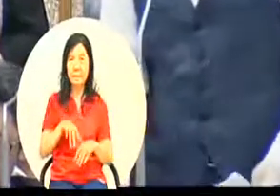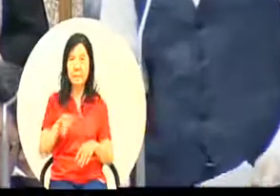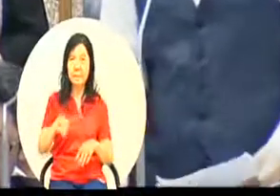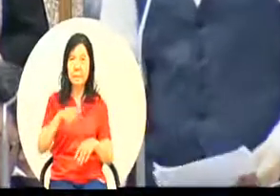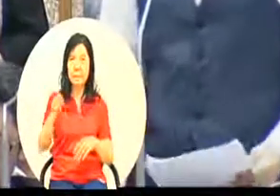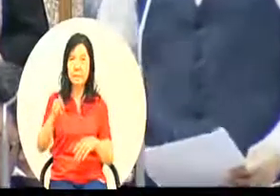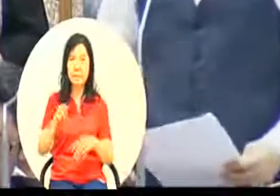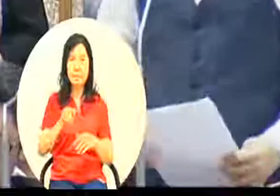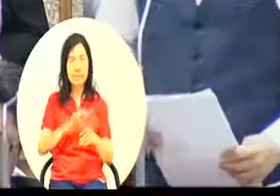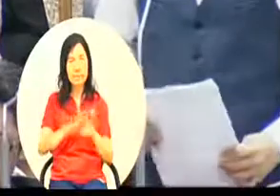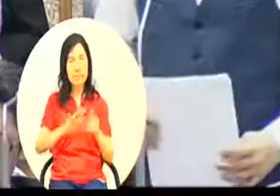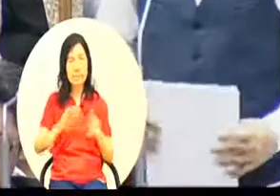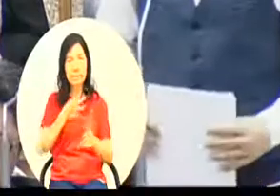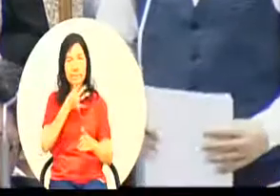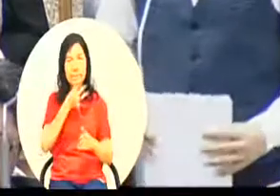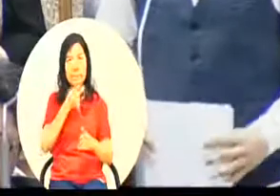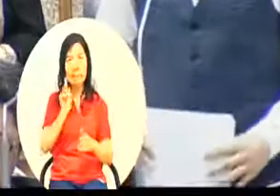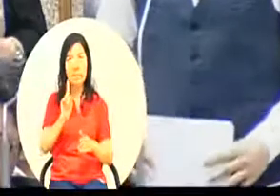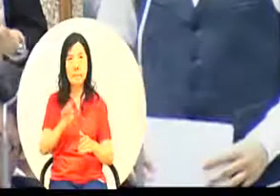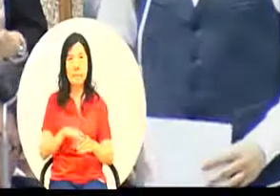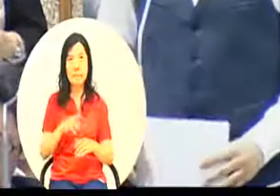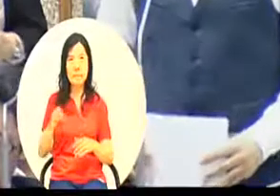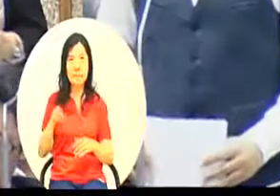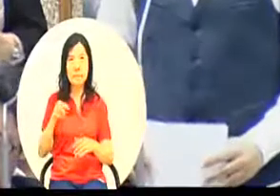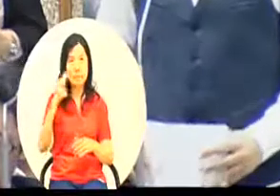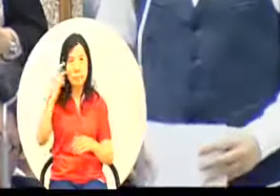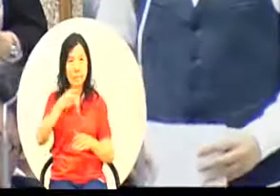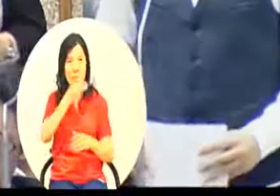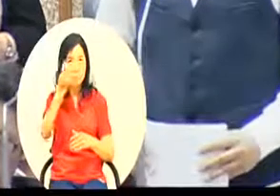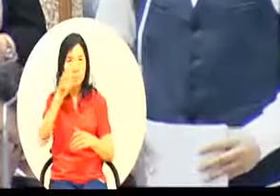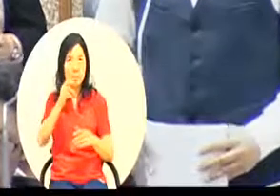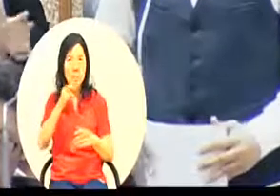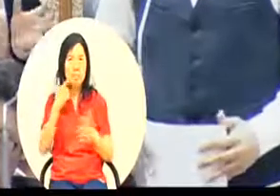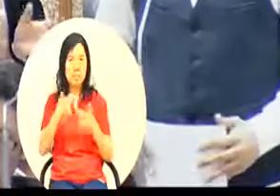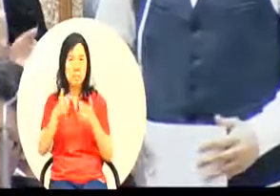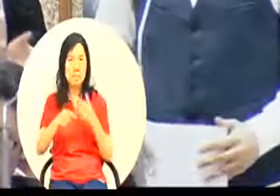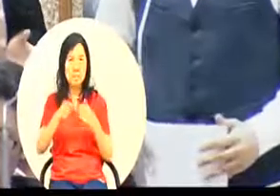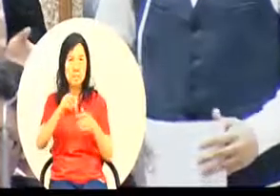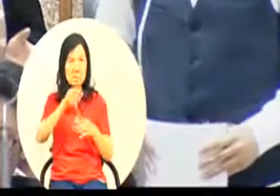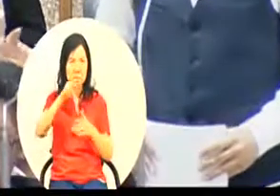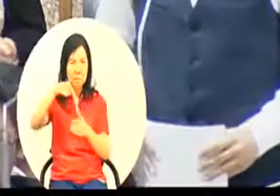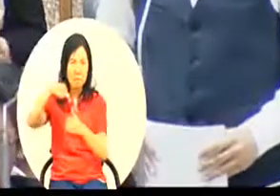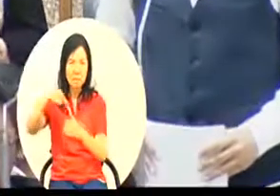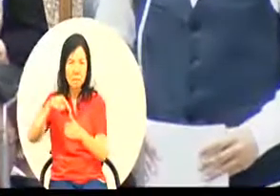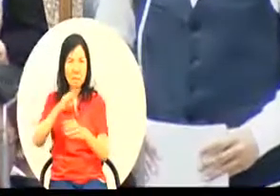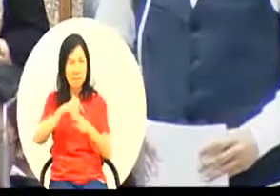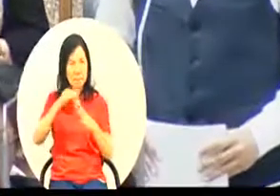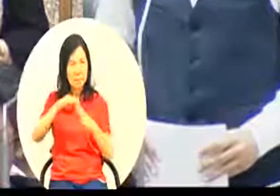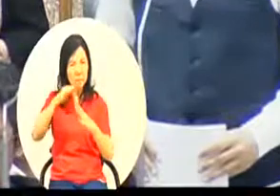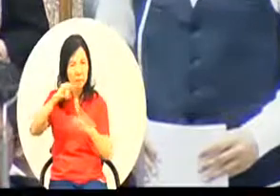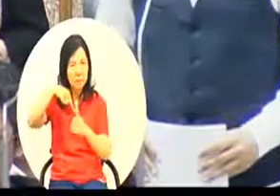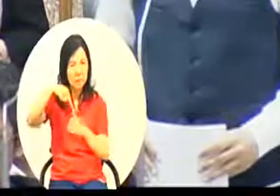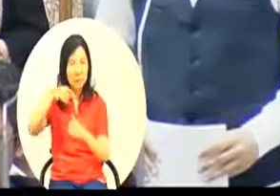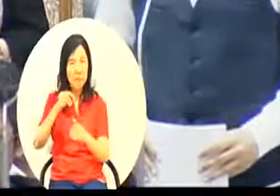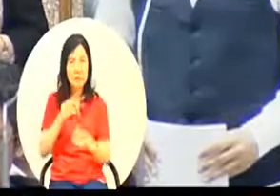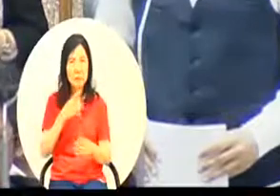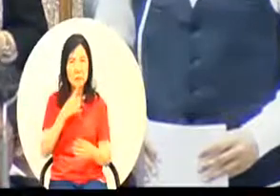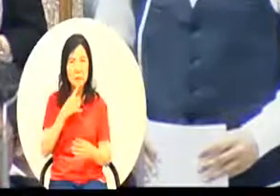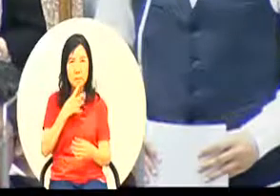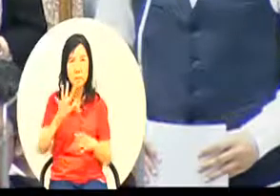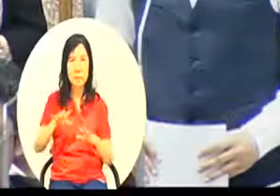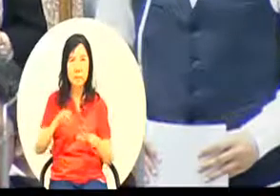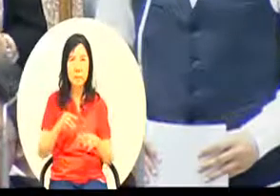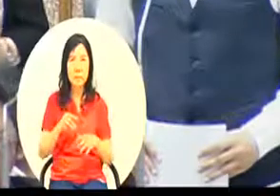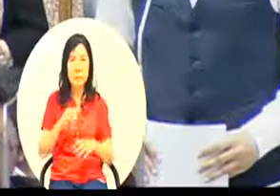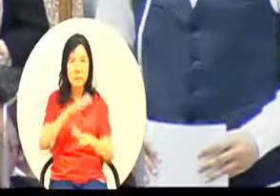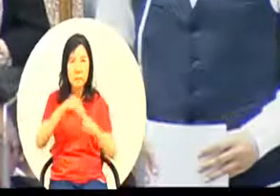们引起他们忧虑的通常就是说他觉得发现了很多不适合的教材，怎么会在学校教呢？那经过我们实际了解，其实在学